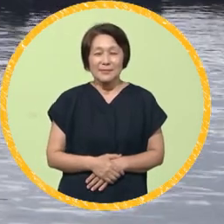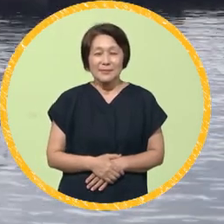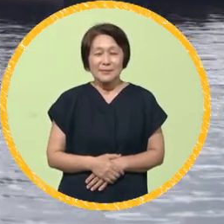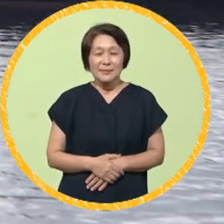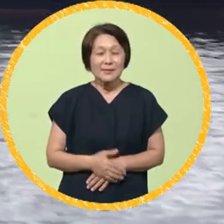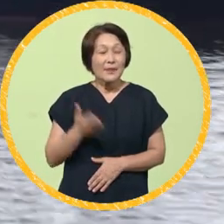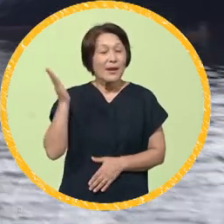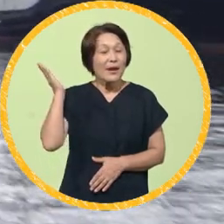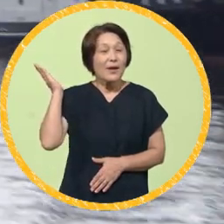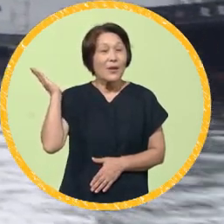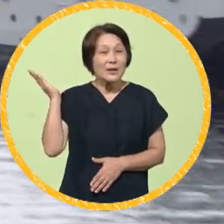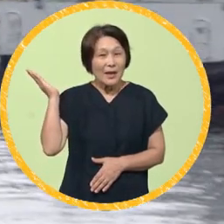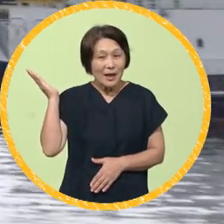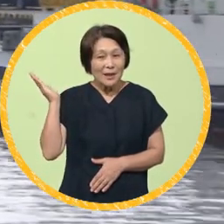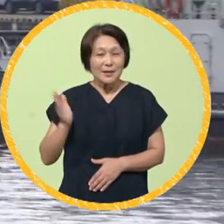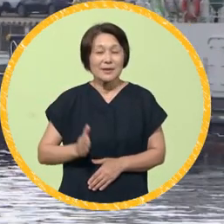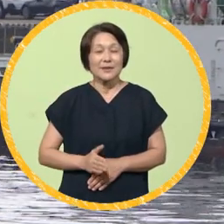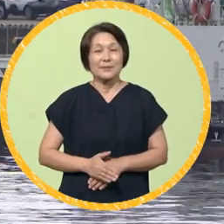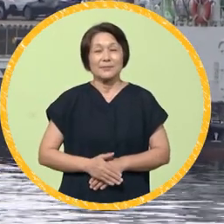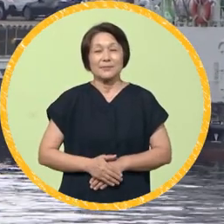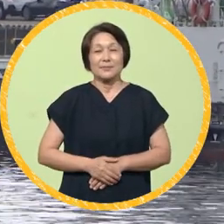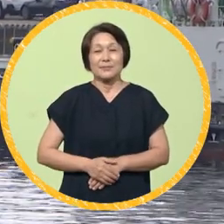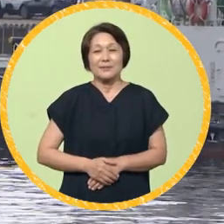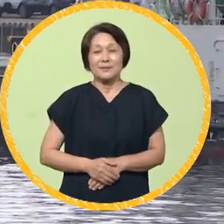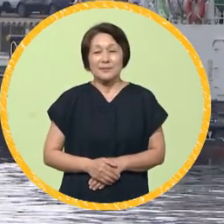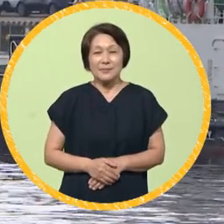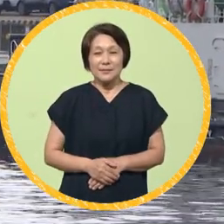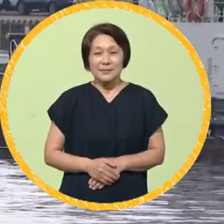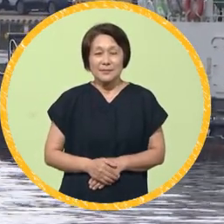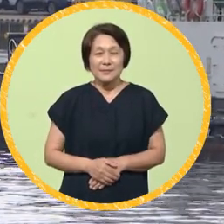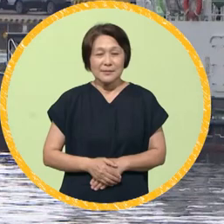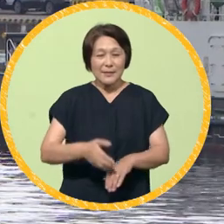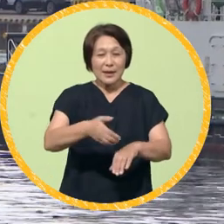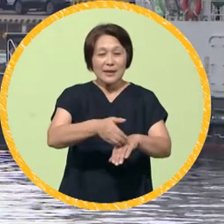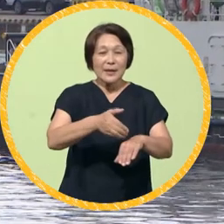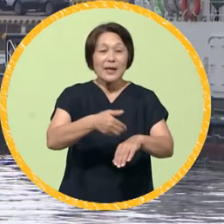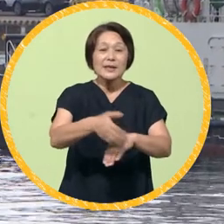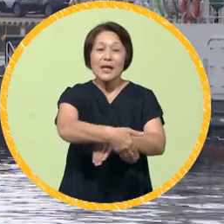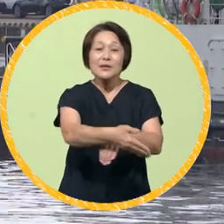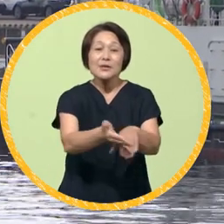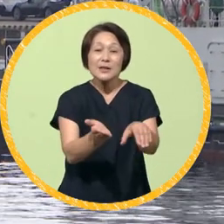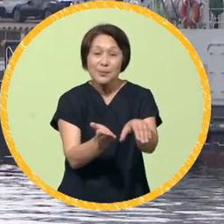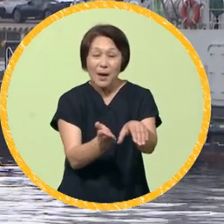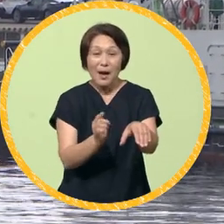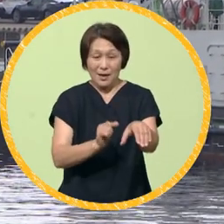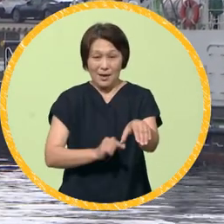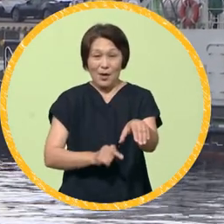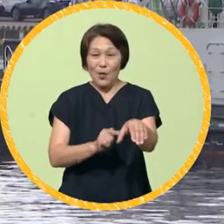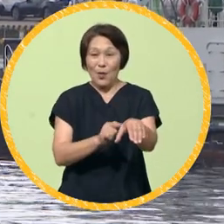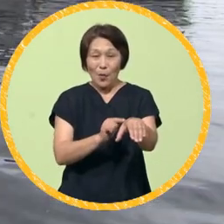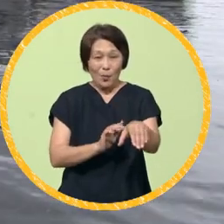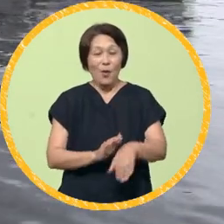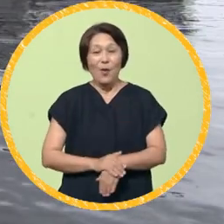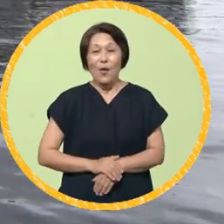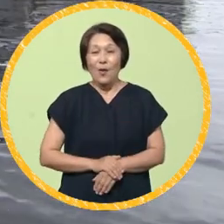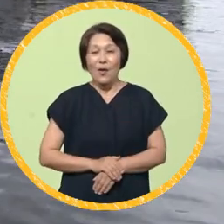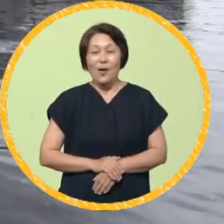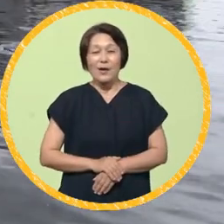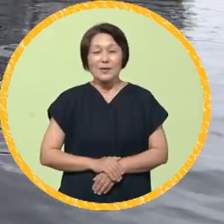メイン会場となるのが東京湾に浮かぶ無人島猿島、その名も宴